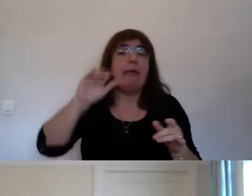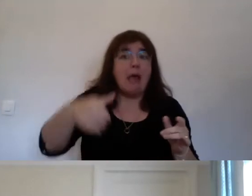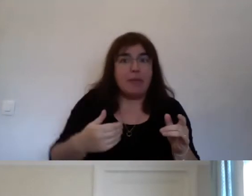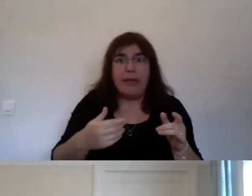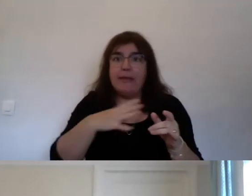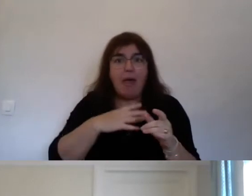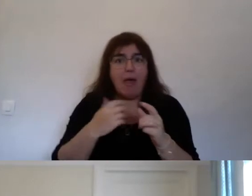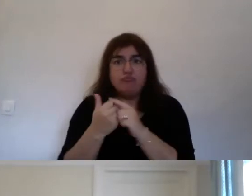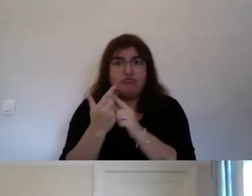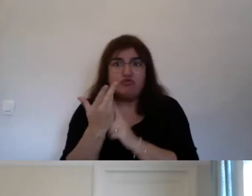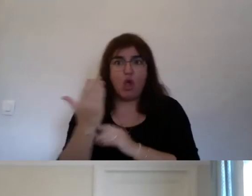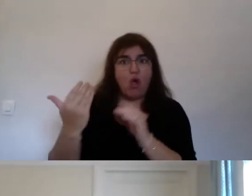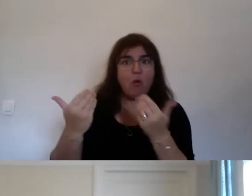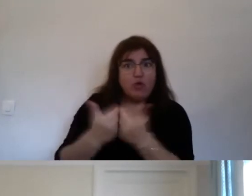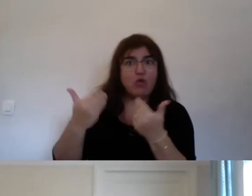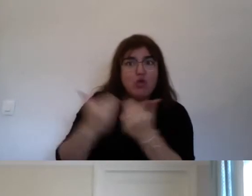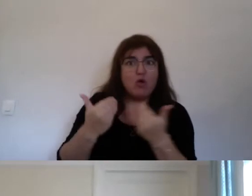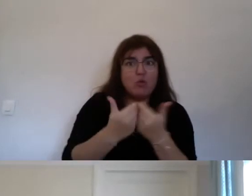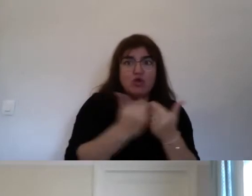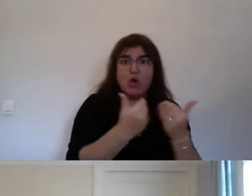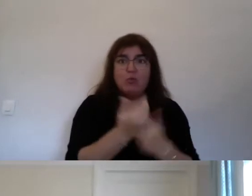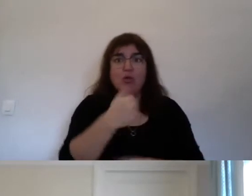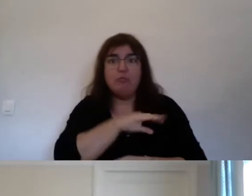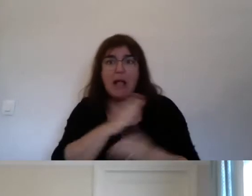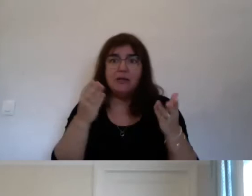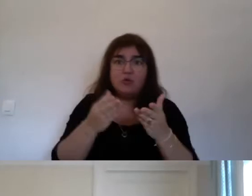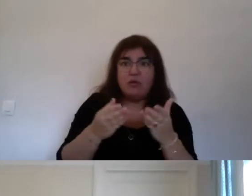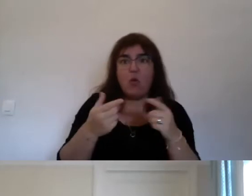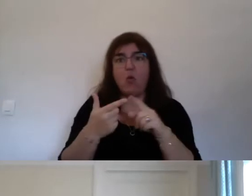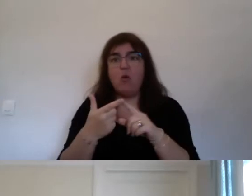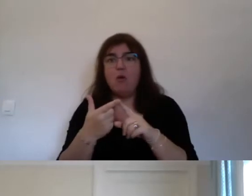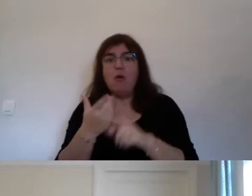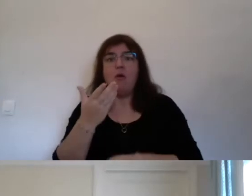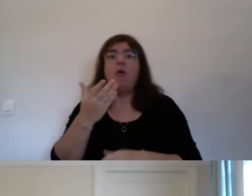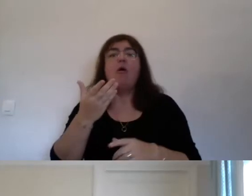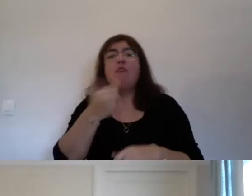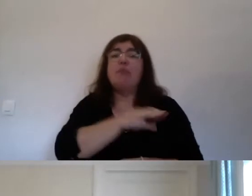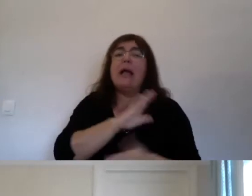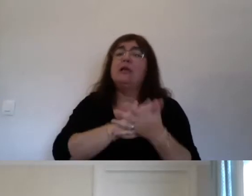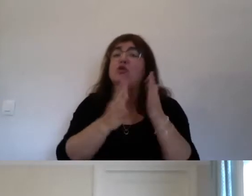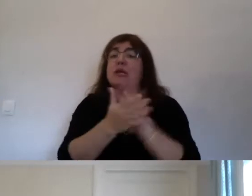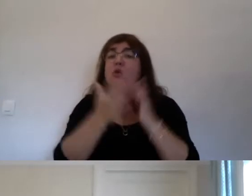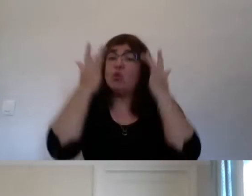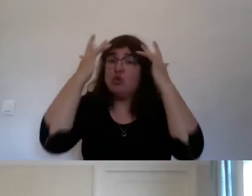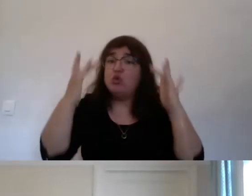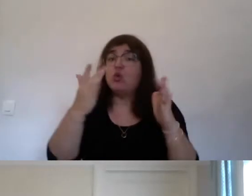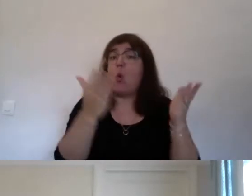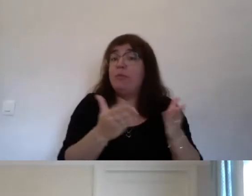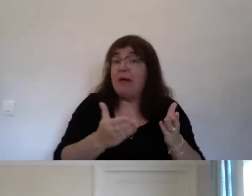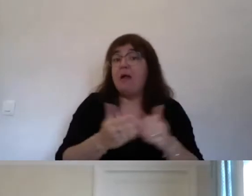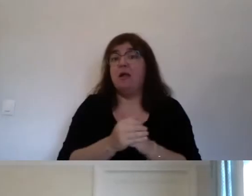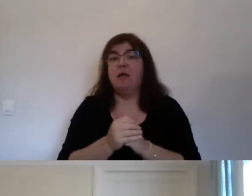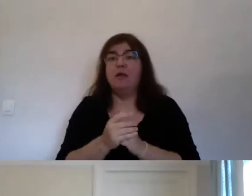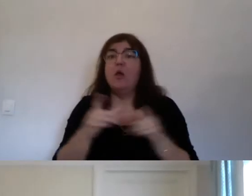multipliées. Il y a eu également d'autres demandeurs en dehors de Culture Hôpital, d'autres associations, et la RMN